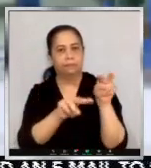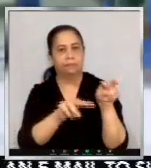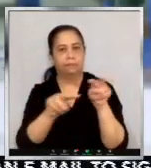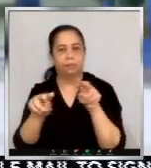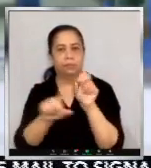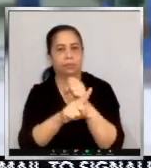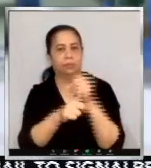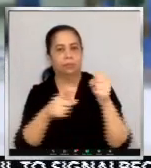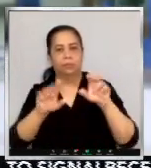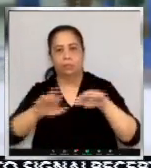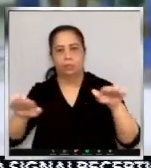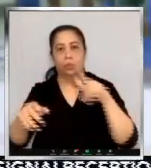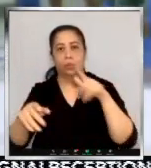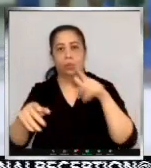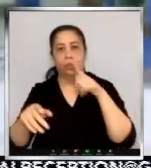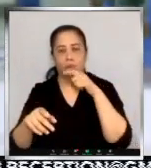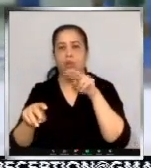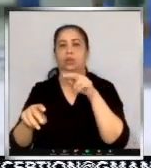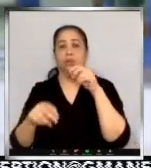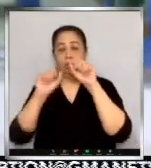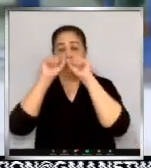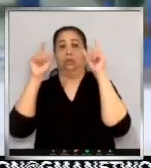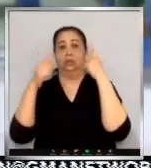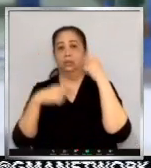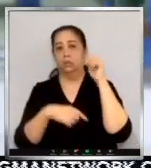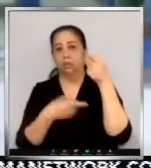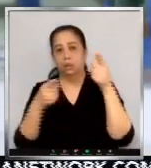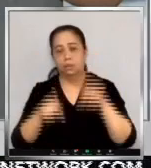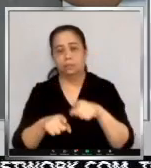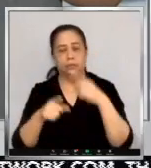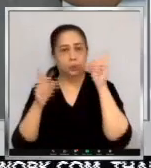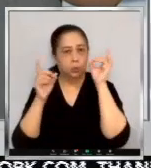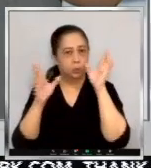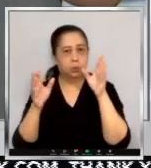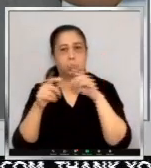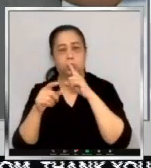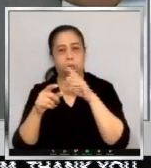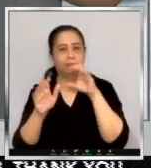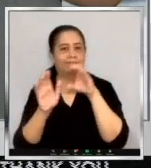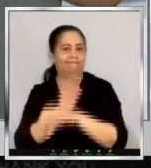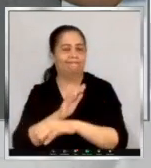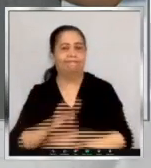kaisipan sa isang karumal-dumal na krimen. Mike. Maraming salamat, Emil Sumangil.